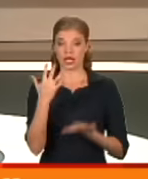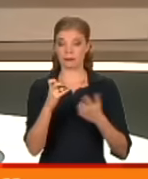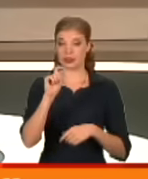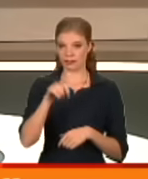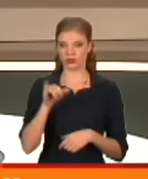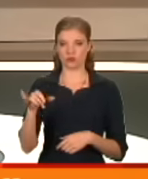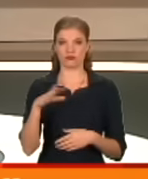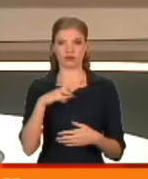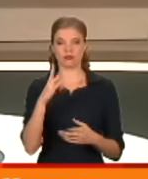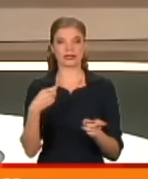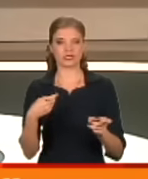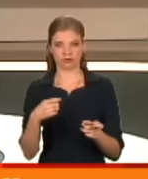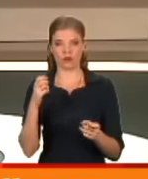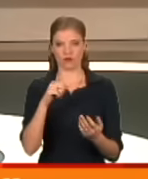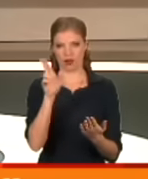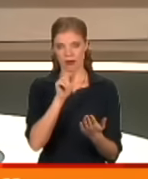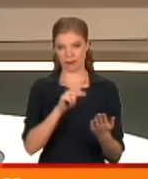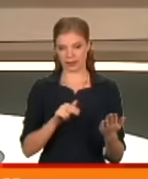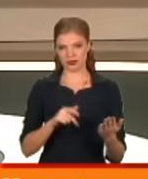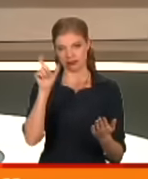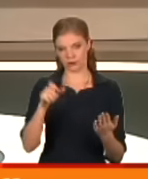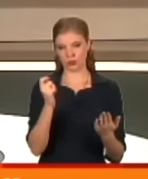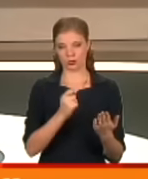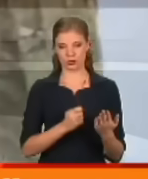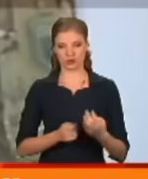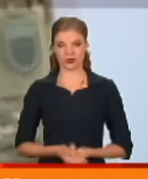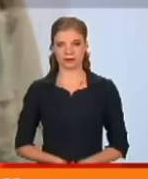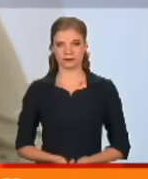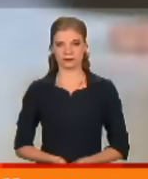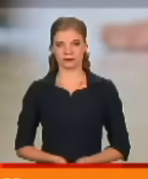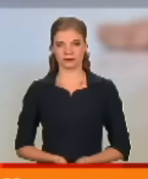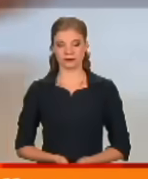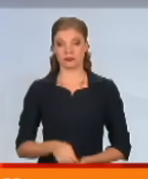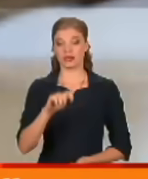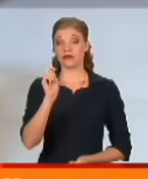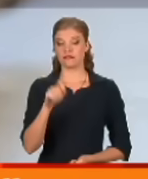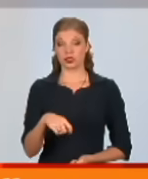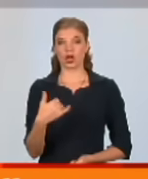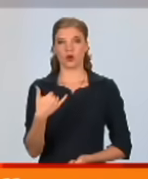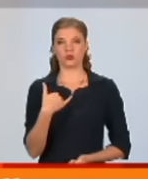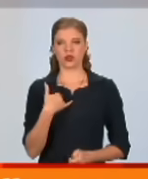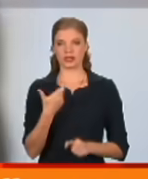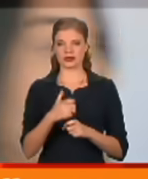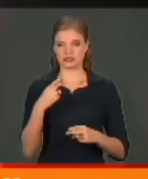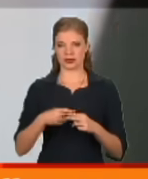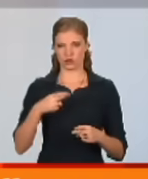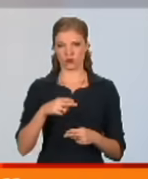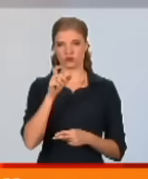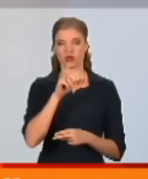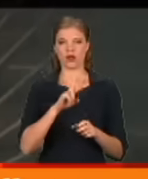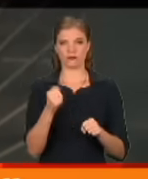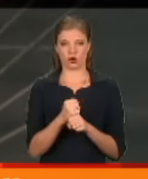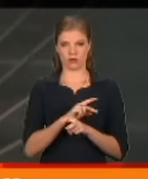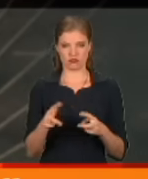він тримав би в руках не зброю, а пензлі художника. Війна у нас заточує, вона з людей робить